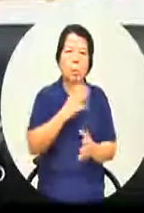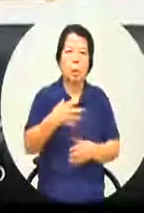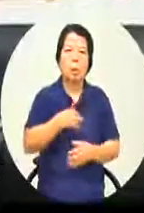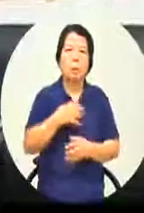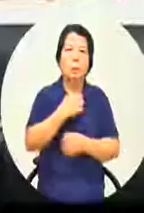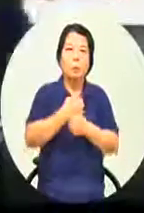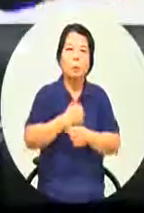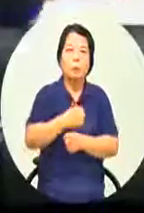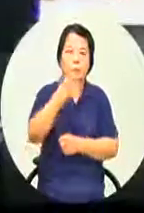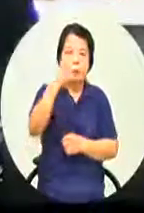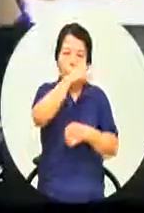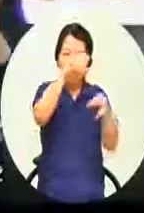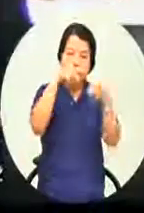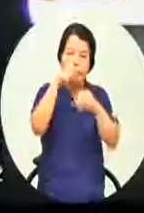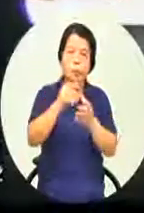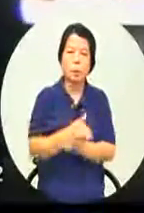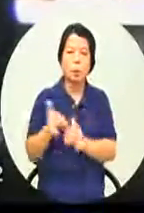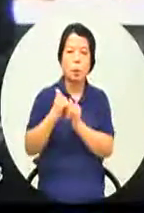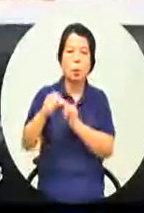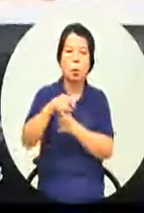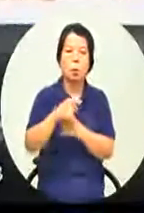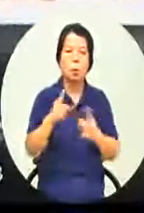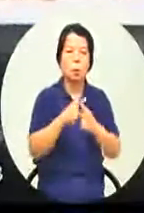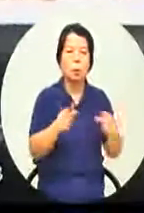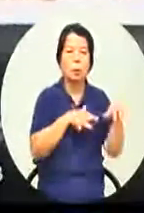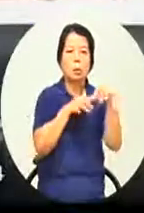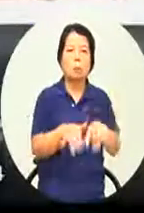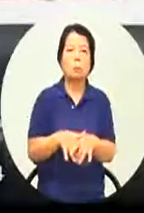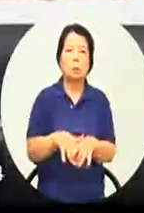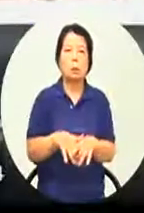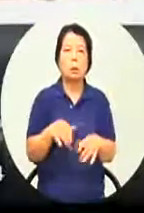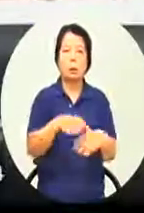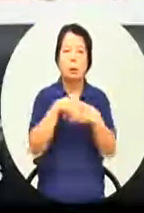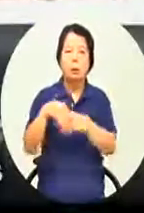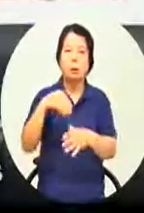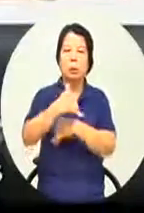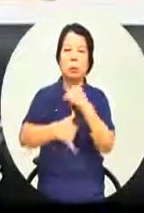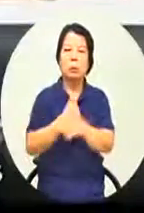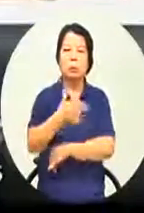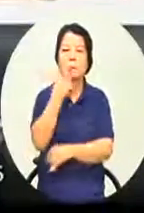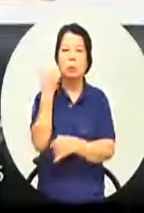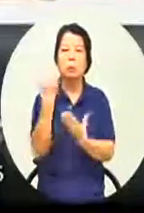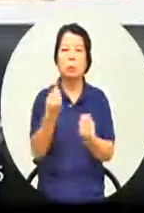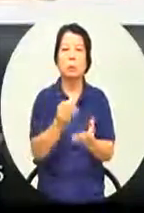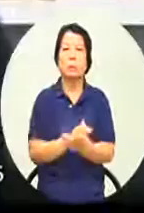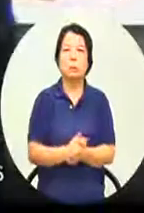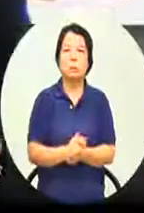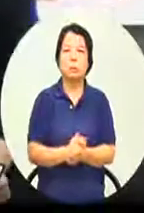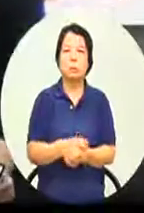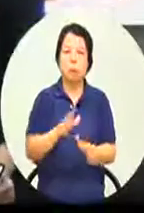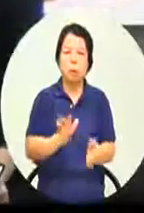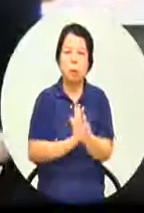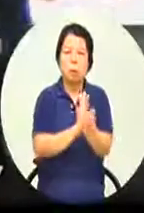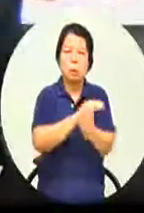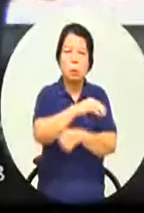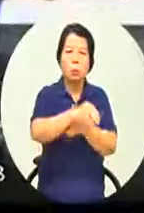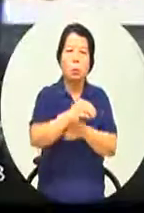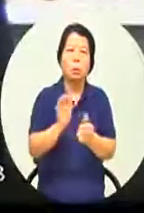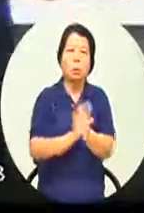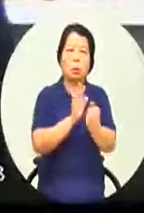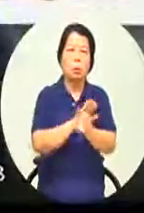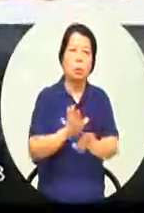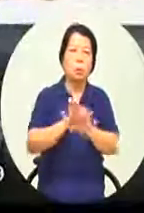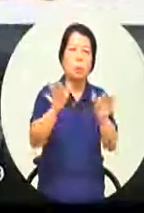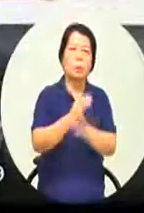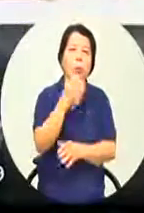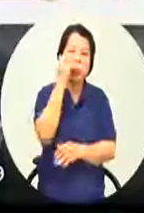当地的居民因为人潮而带来他们的生活不便。这是我们在推展观光的时候我们必须